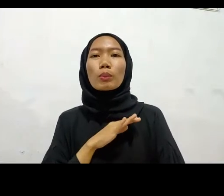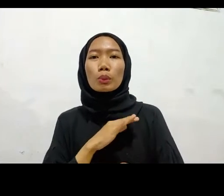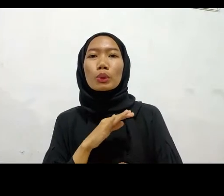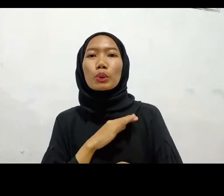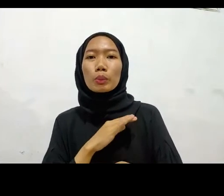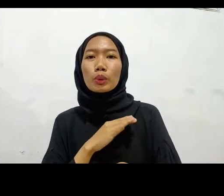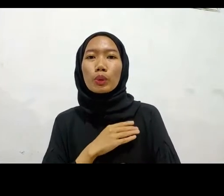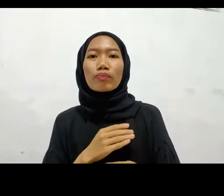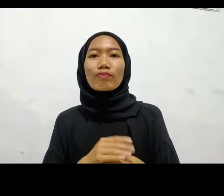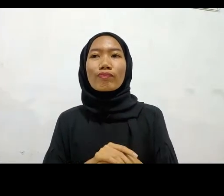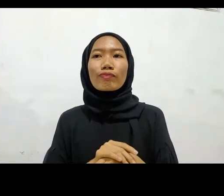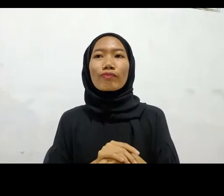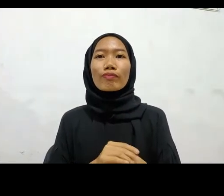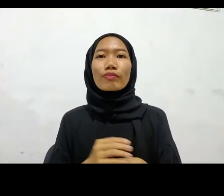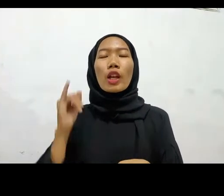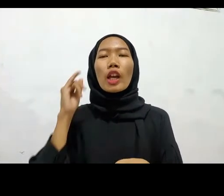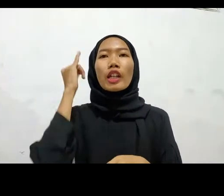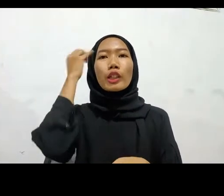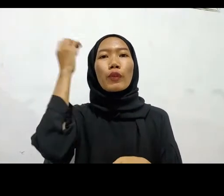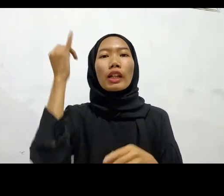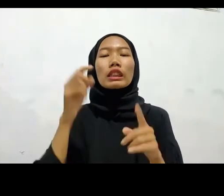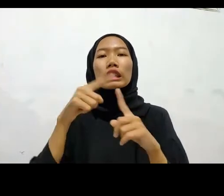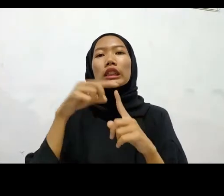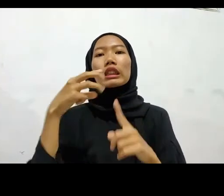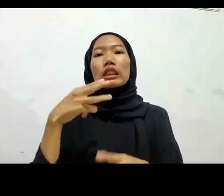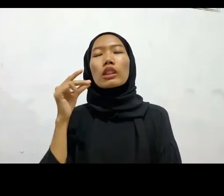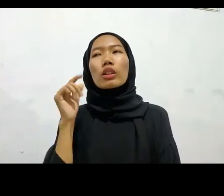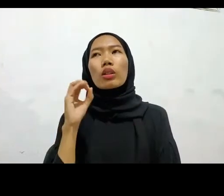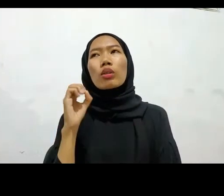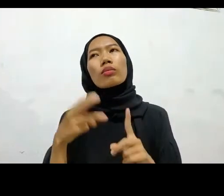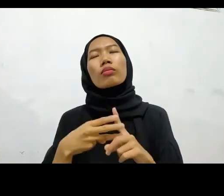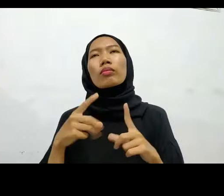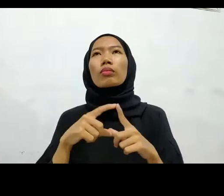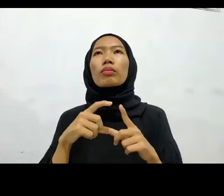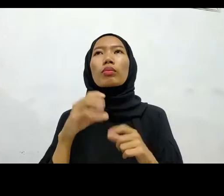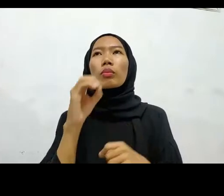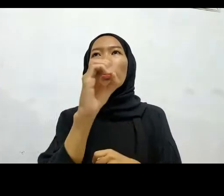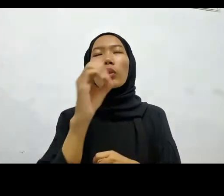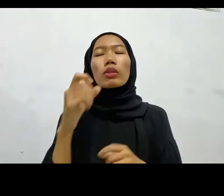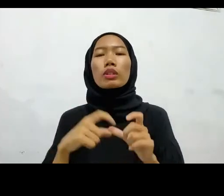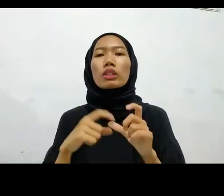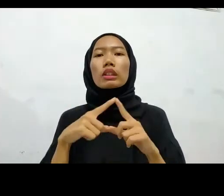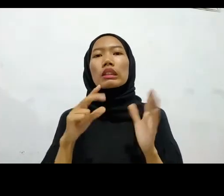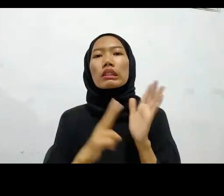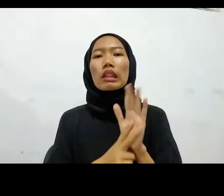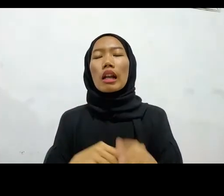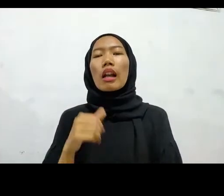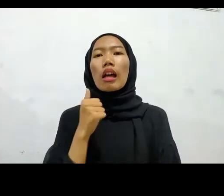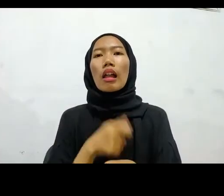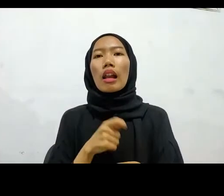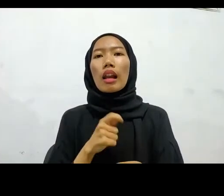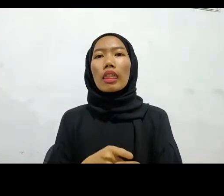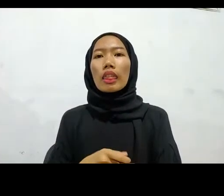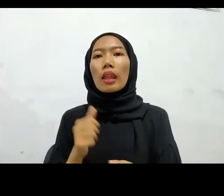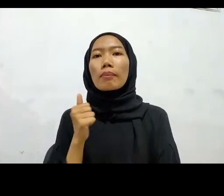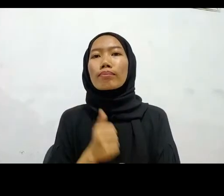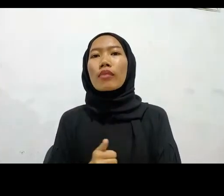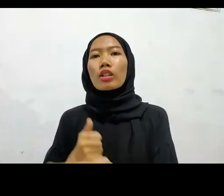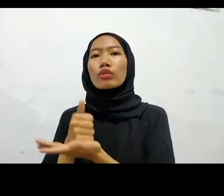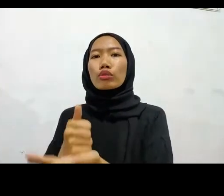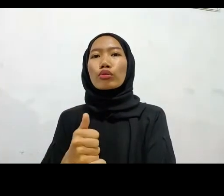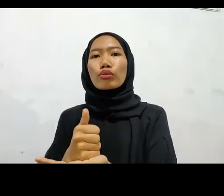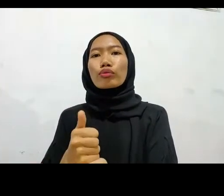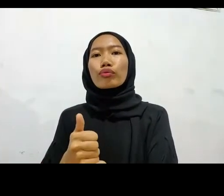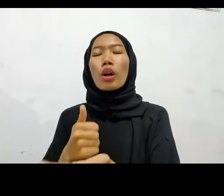BPJS atau JKN ini juga mengcover terkait dengan kebutuhan alat bantu kita. Dan mungkin apakah bisa dari